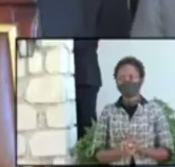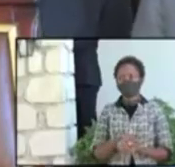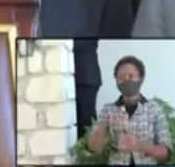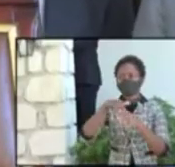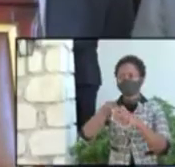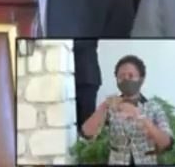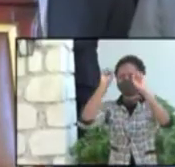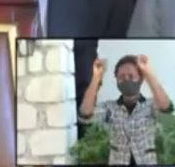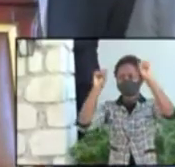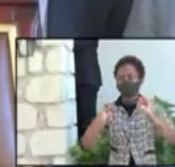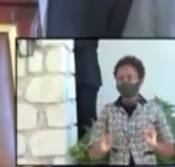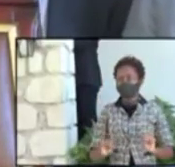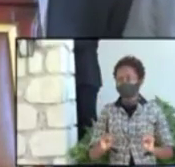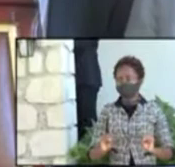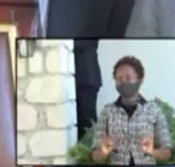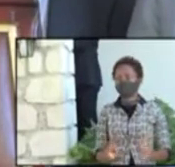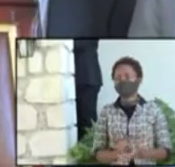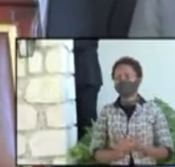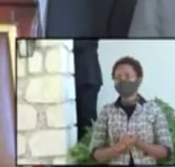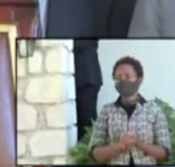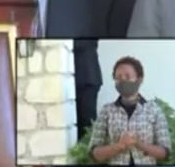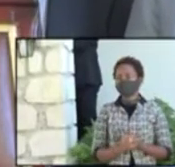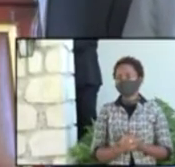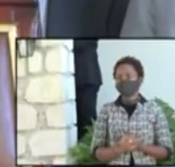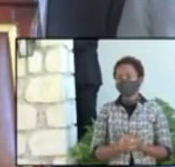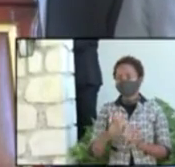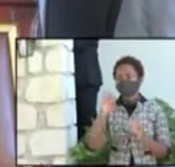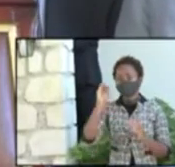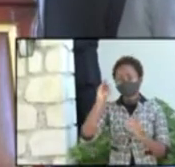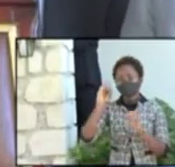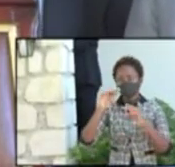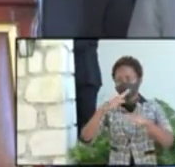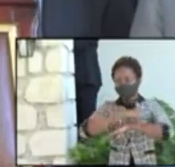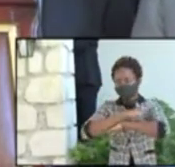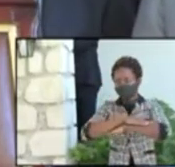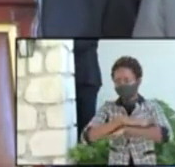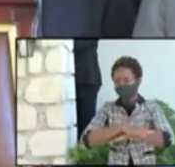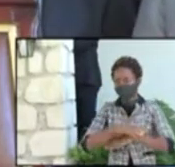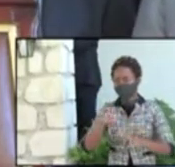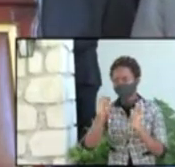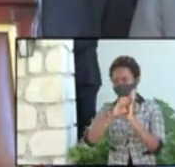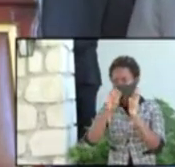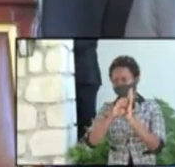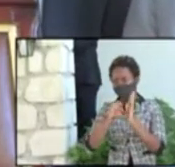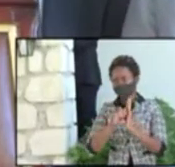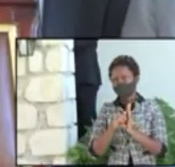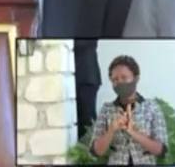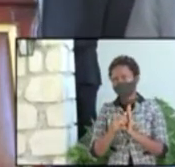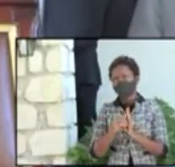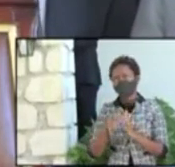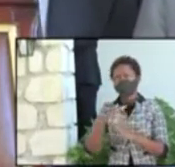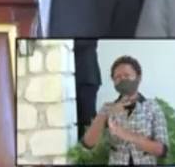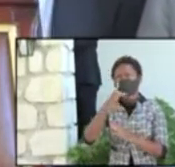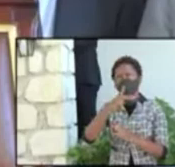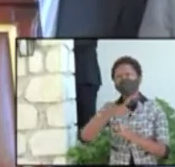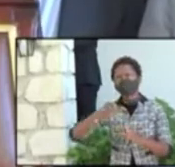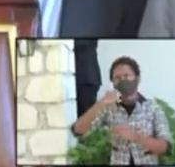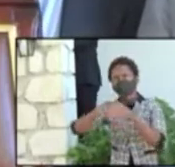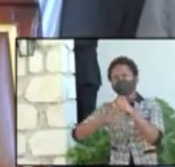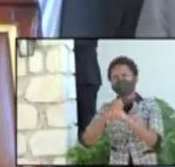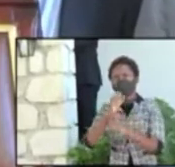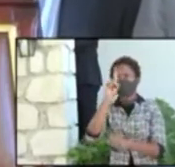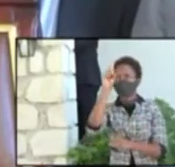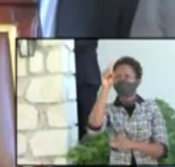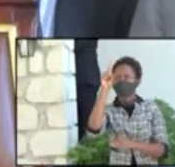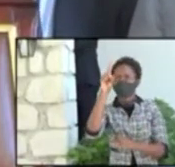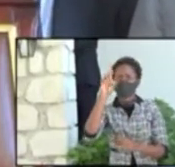système judiciaire, officier d'état civil, là, par année, nous avons fait 100 000 environ. Ça veut